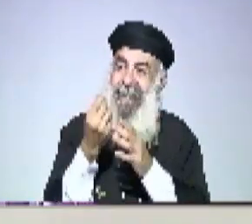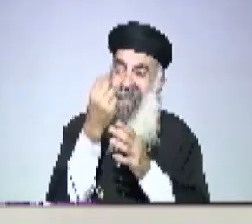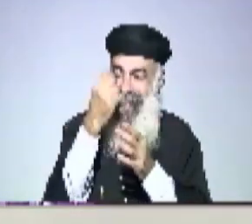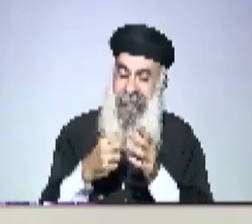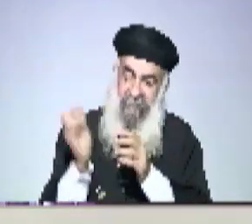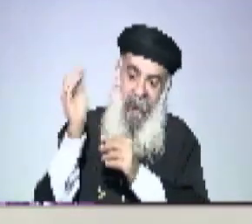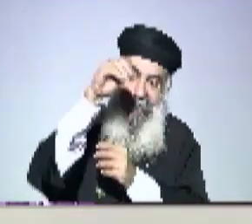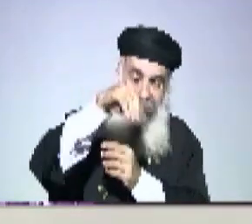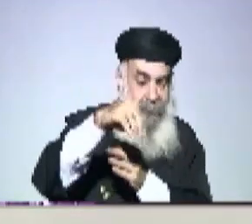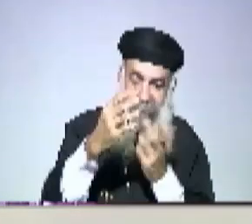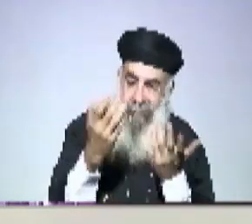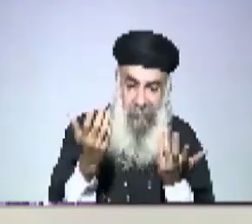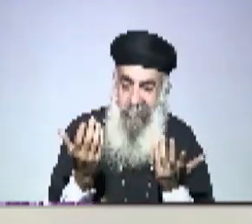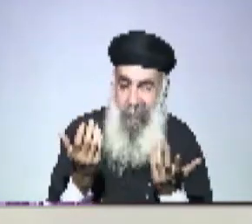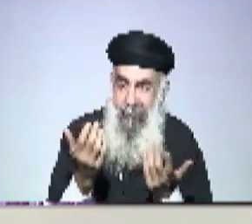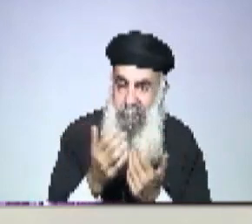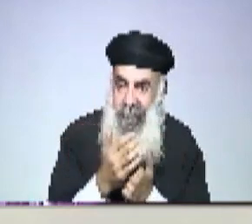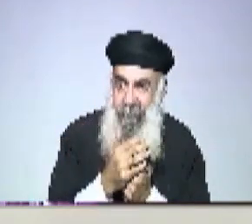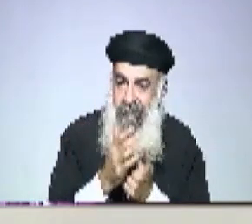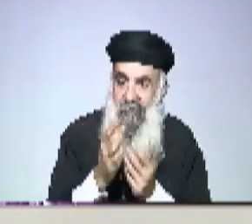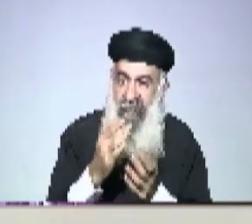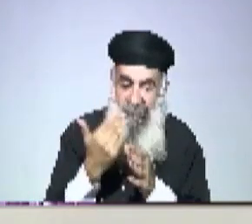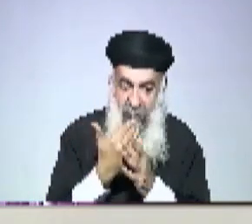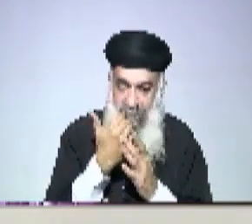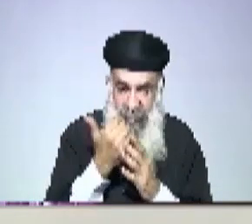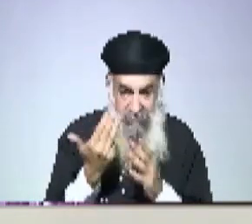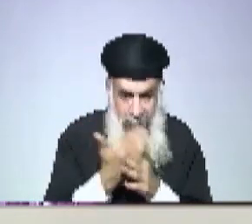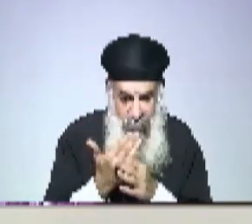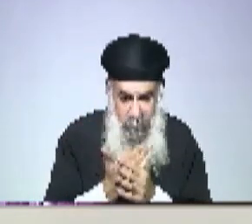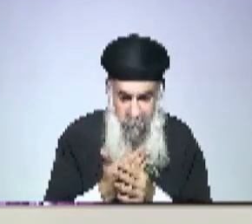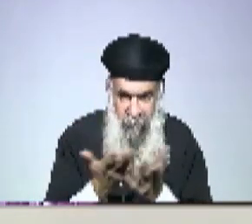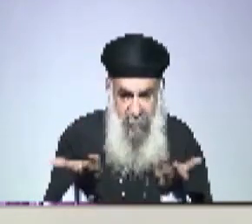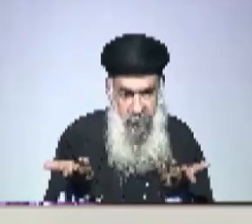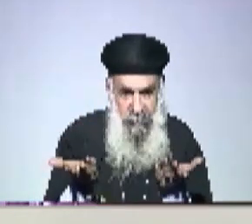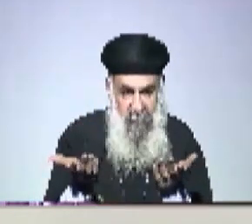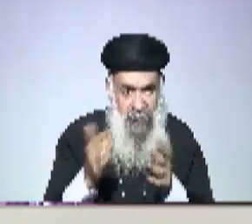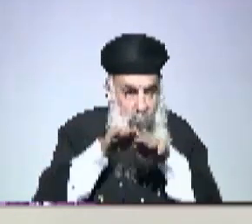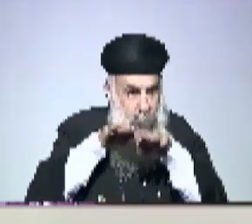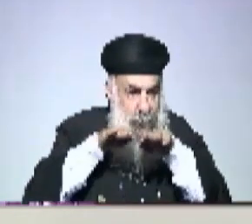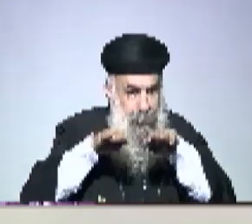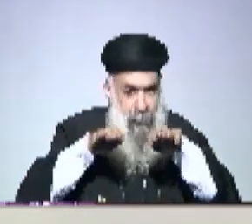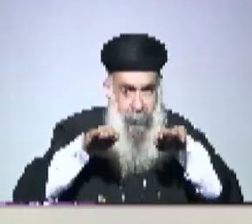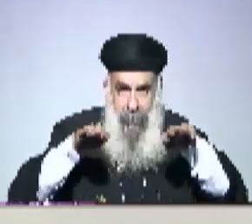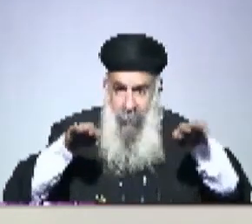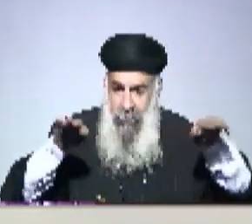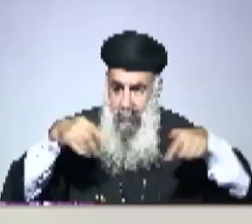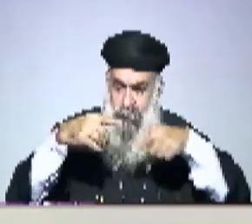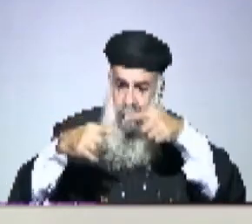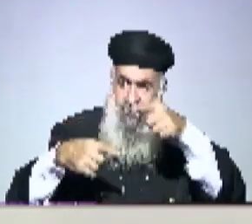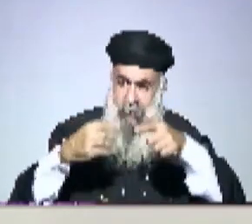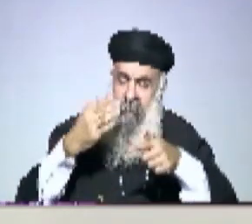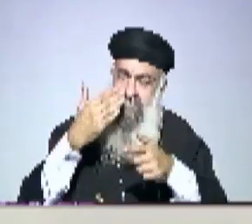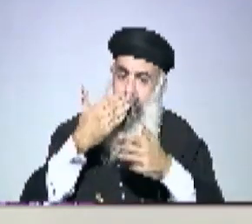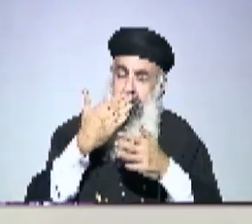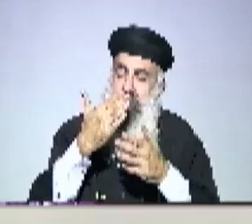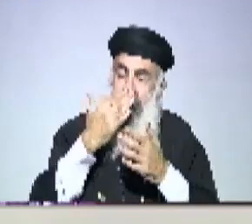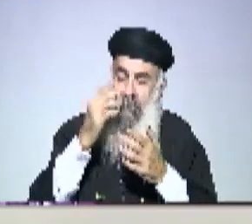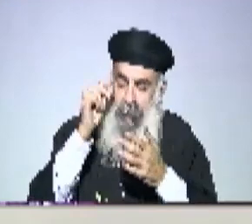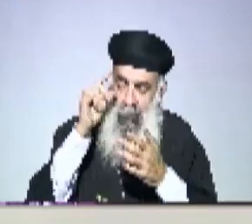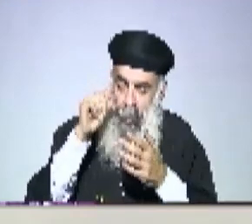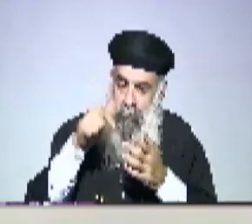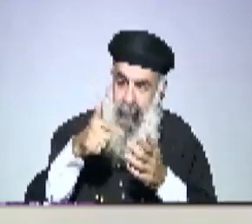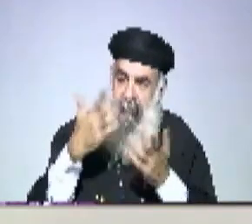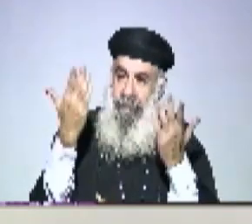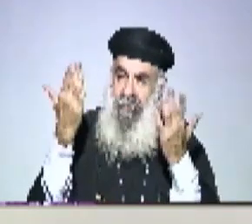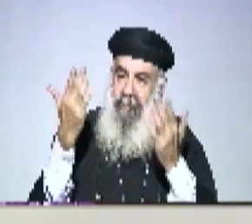حطتها هيقول مالهاش سبب طب ليه استقرت واستمرت ليه البابا كرولس كان بيصلي بالمزامير